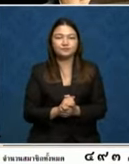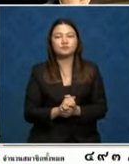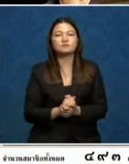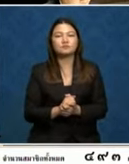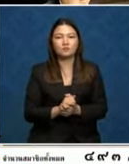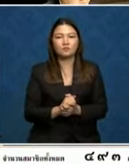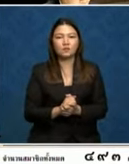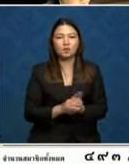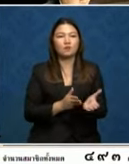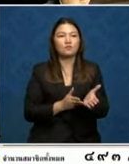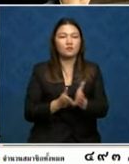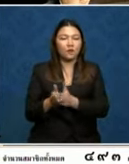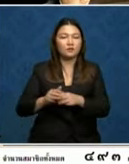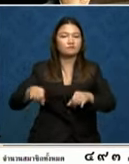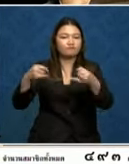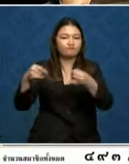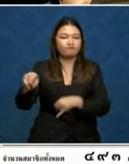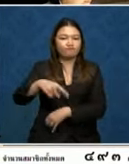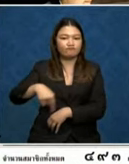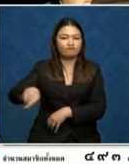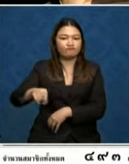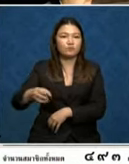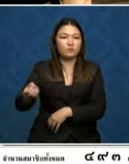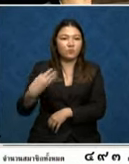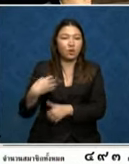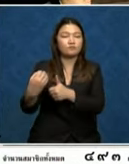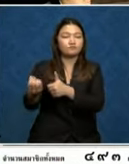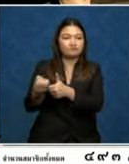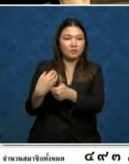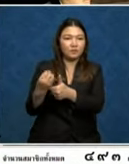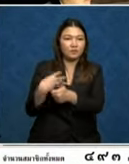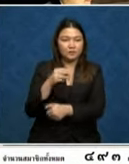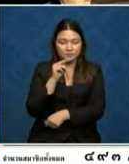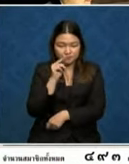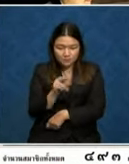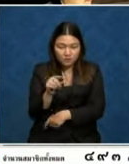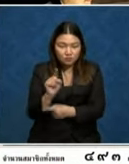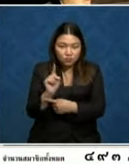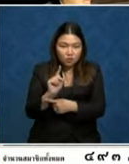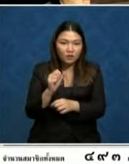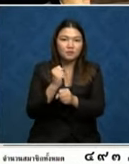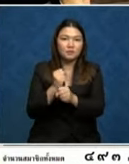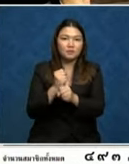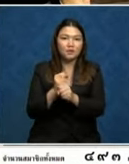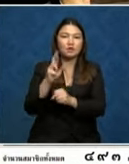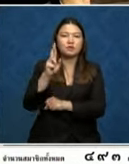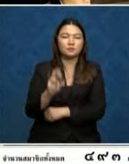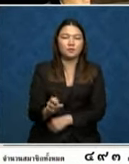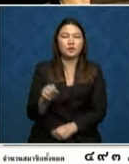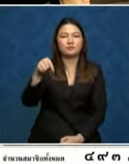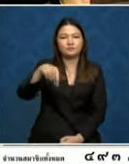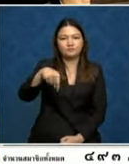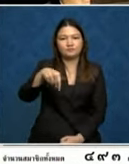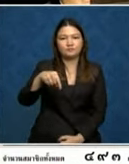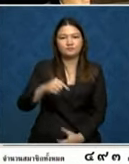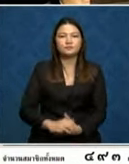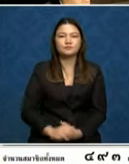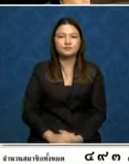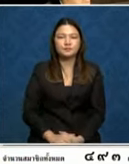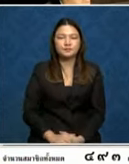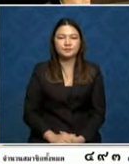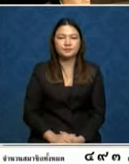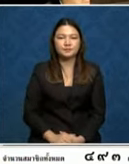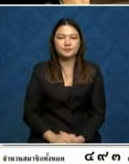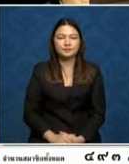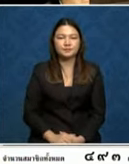ายฝ่าย โยชฝ่ายค้าเองที่ได้ใหความเห็นมาในข้อกกการทำงขสภาพผม